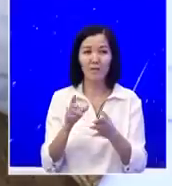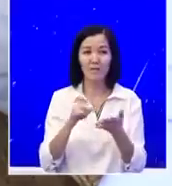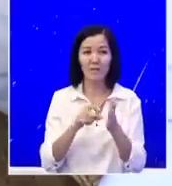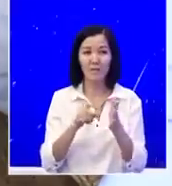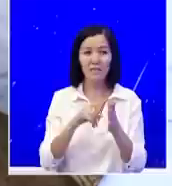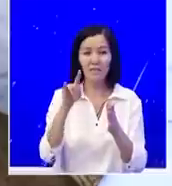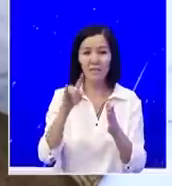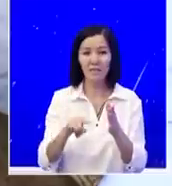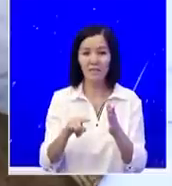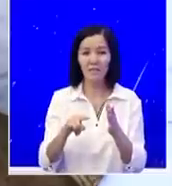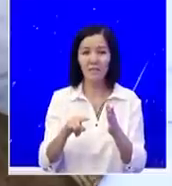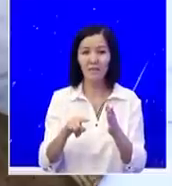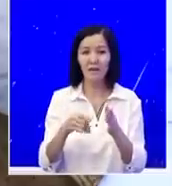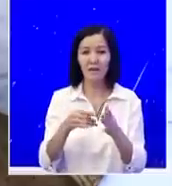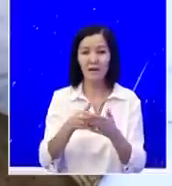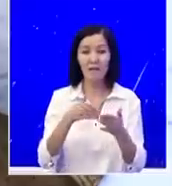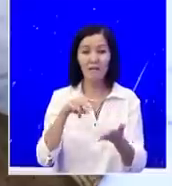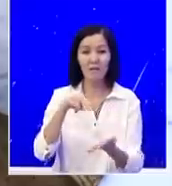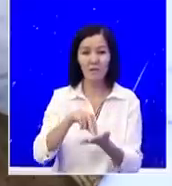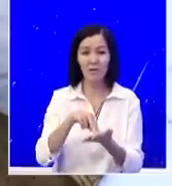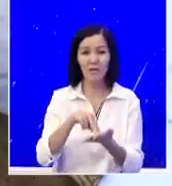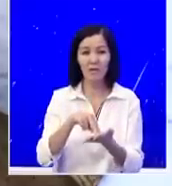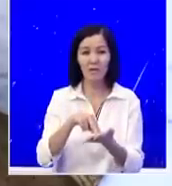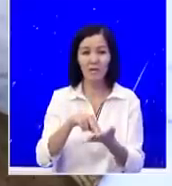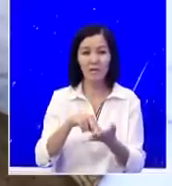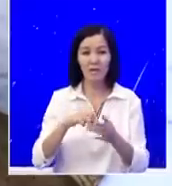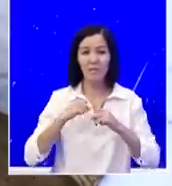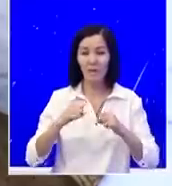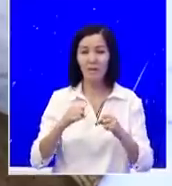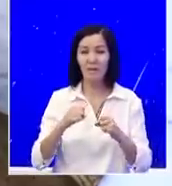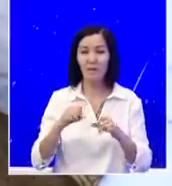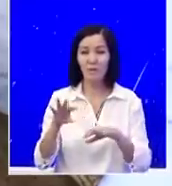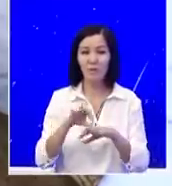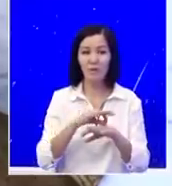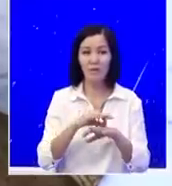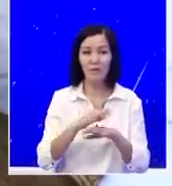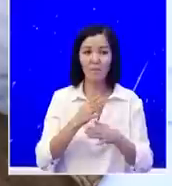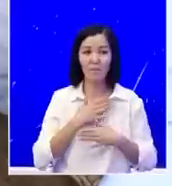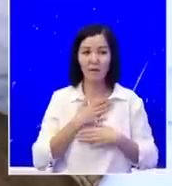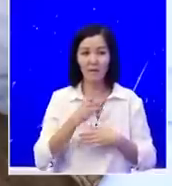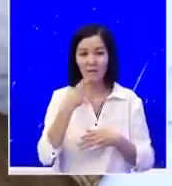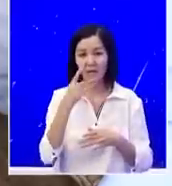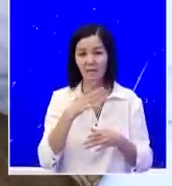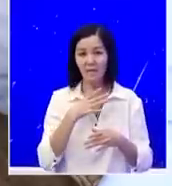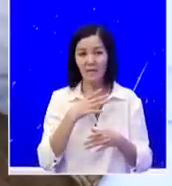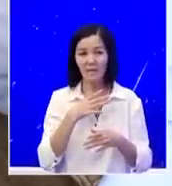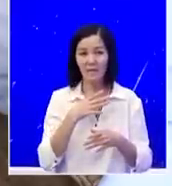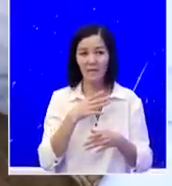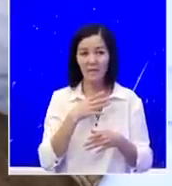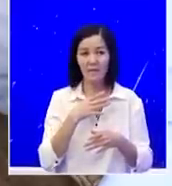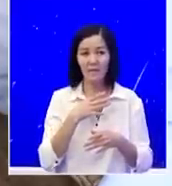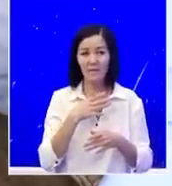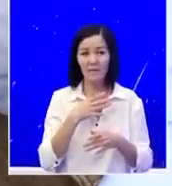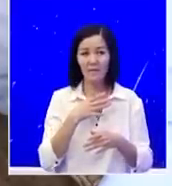батыр келіңдер отырыңдар деді. Бұрыла салды, бұрылып қаратты. Маған айтып жатыр да. Дастаннан емес маған